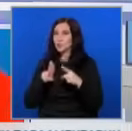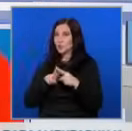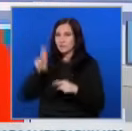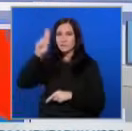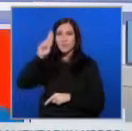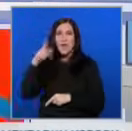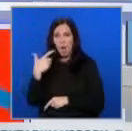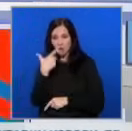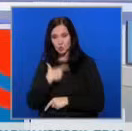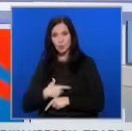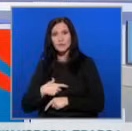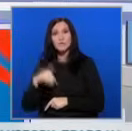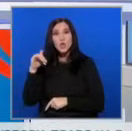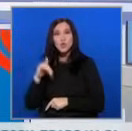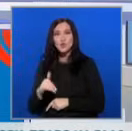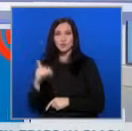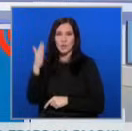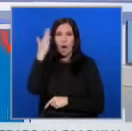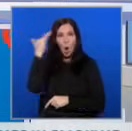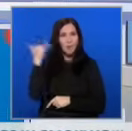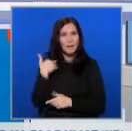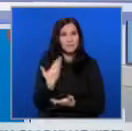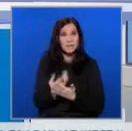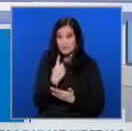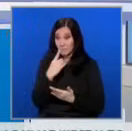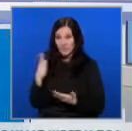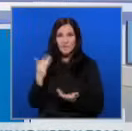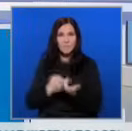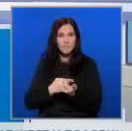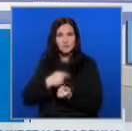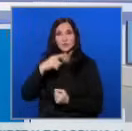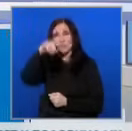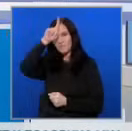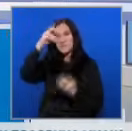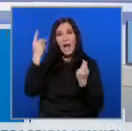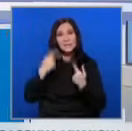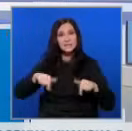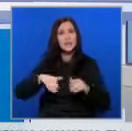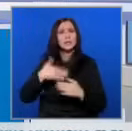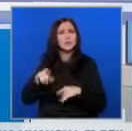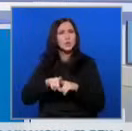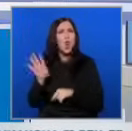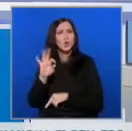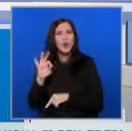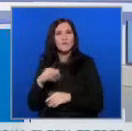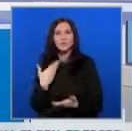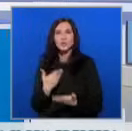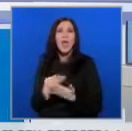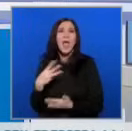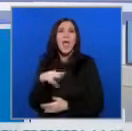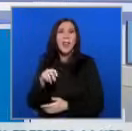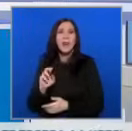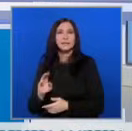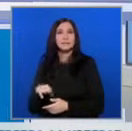на солисти от Южна Корея. Те се представят за първи път на Софийска сцена, след като през октомври постановката «Електра» на маестро